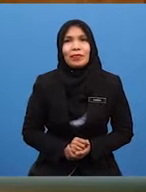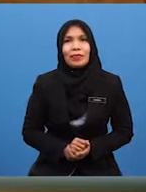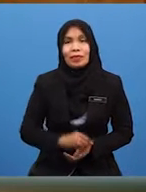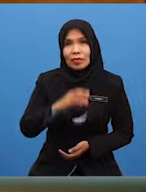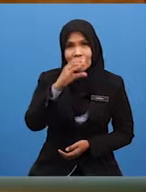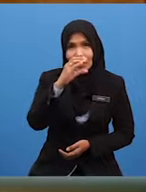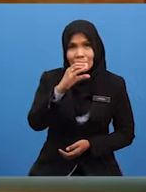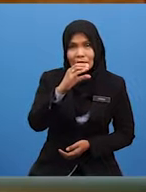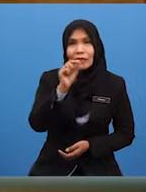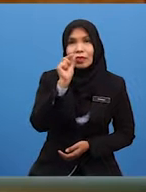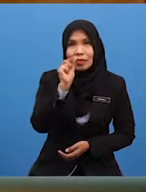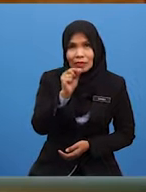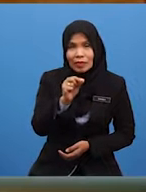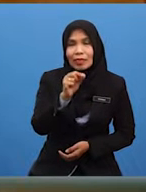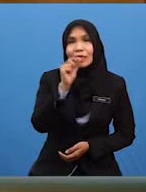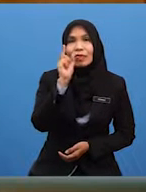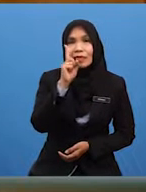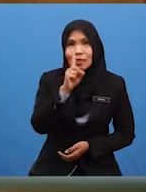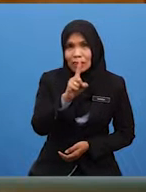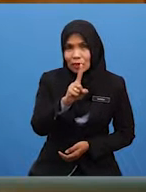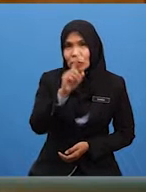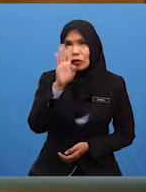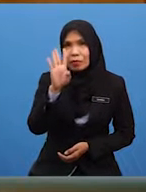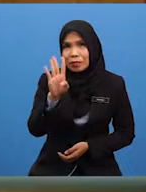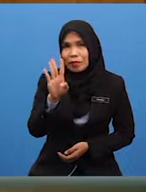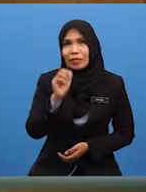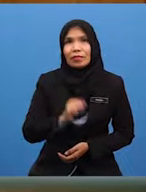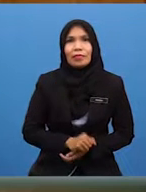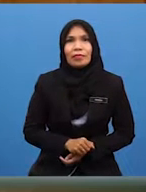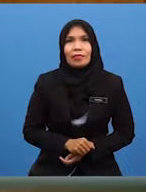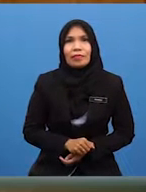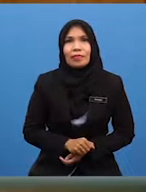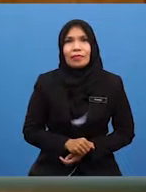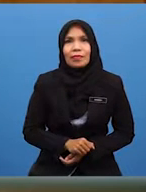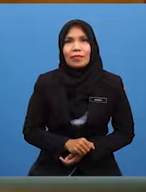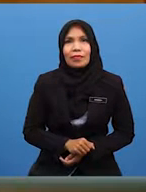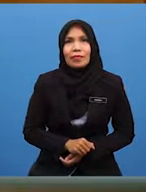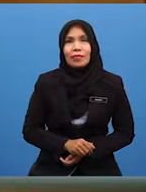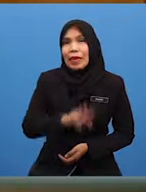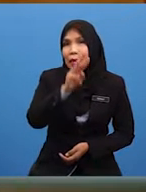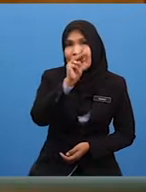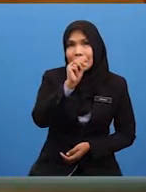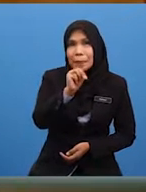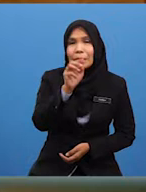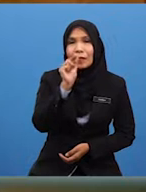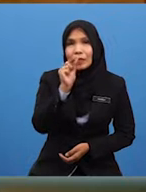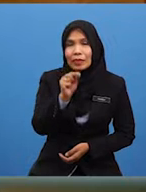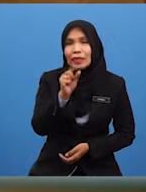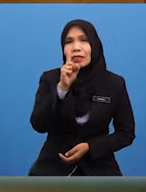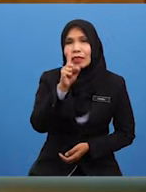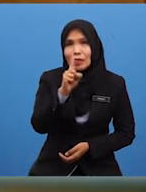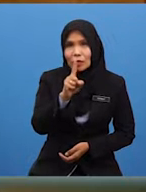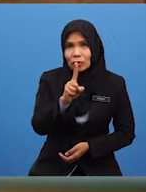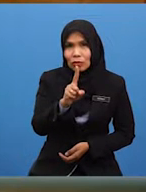C titik 1, 4. Maka M titik